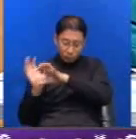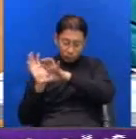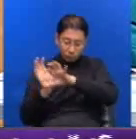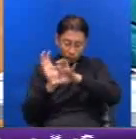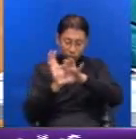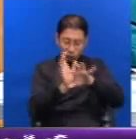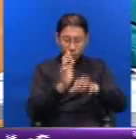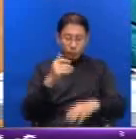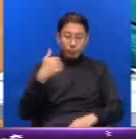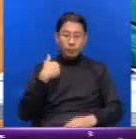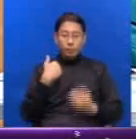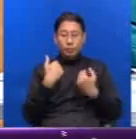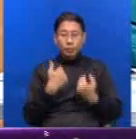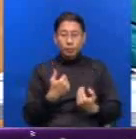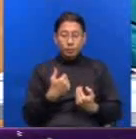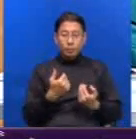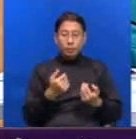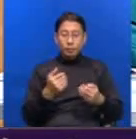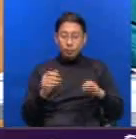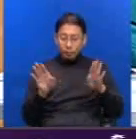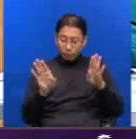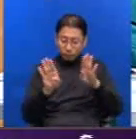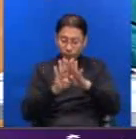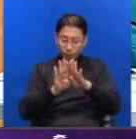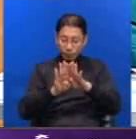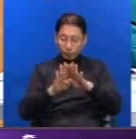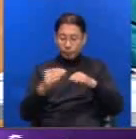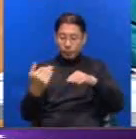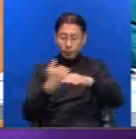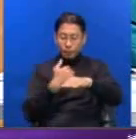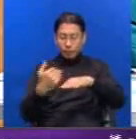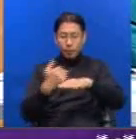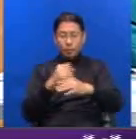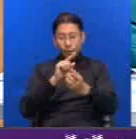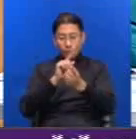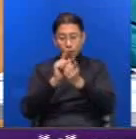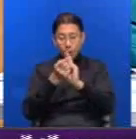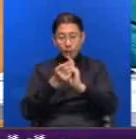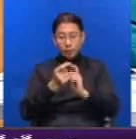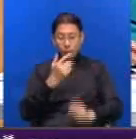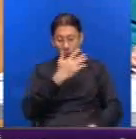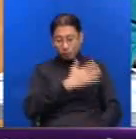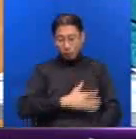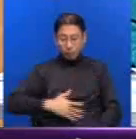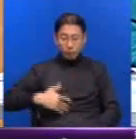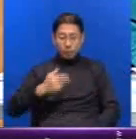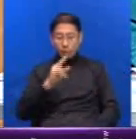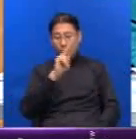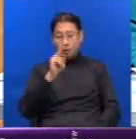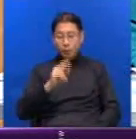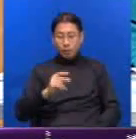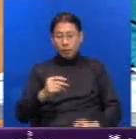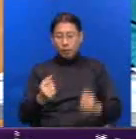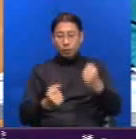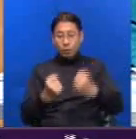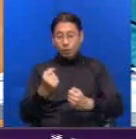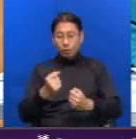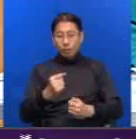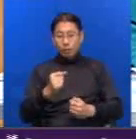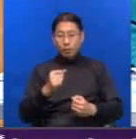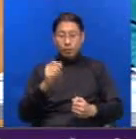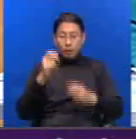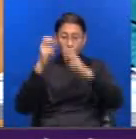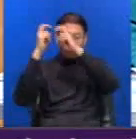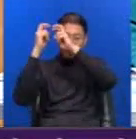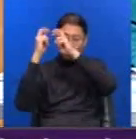แต่ 1อย่างค่ะที่ช่วงของการปิดงาจราจรเนี่ยหลายคนบอกว่าต้องปรับเปลี่ยนวิถีชีวิตจากที่ใช้รถยนต์ส่วนตัวไปใช้รถไฟ